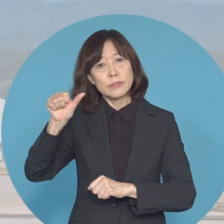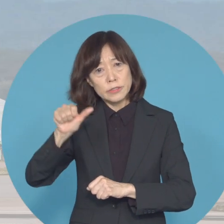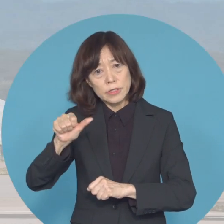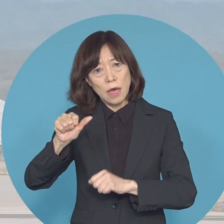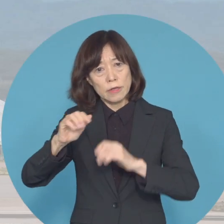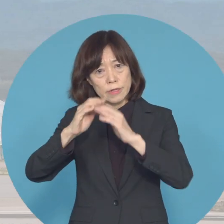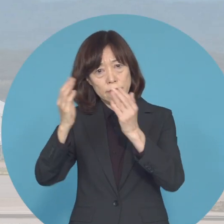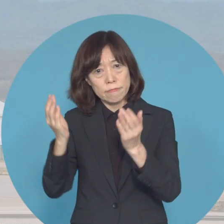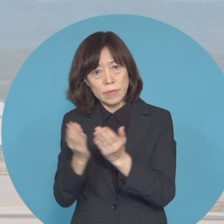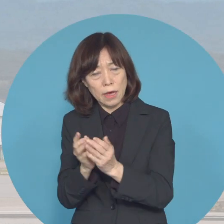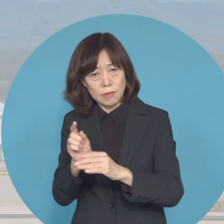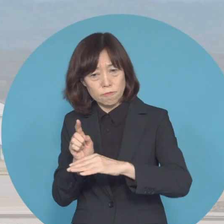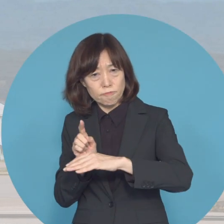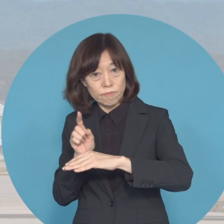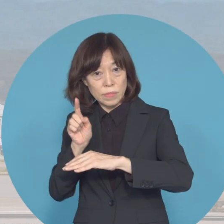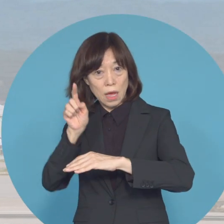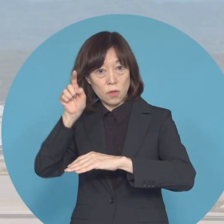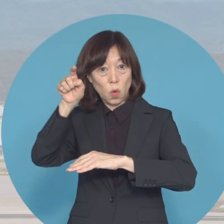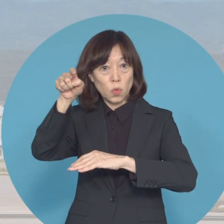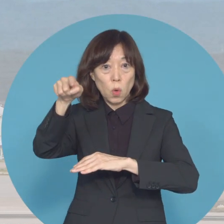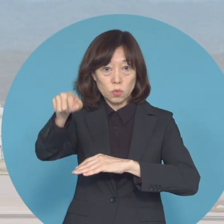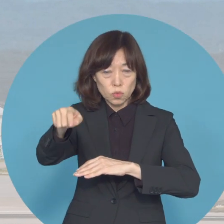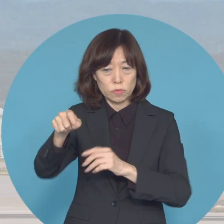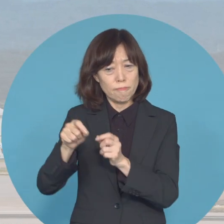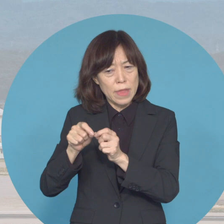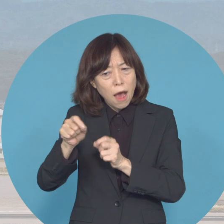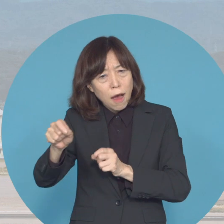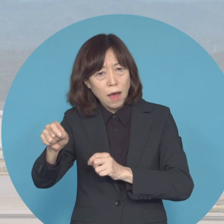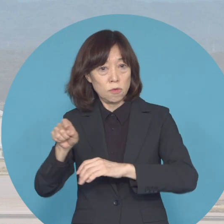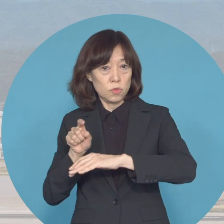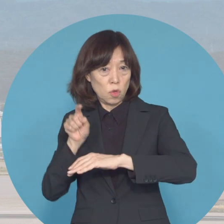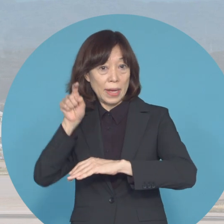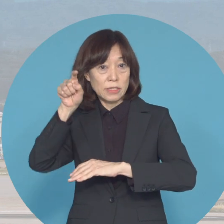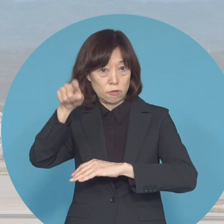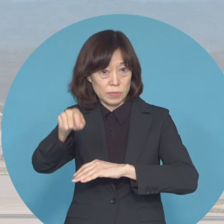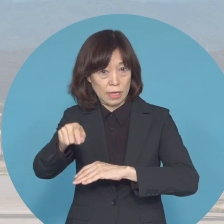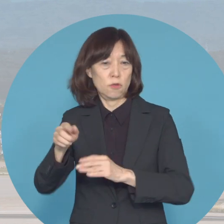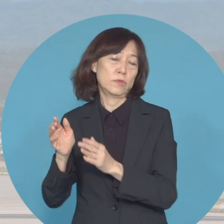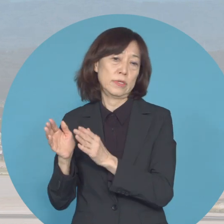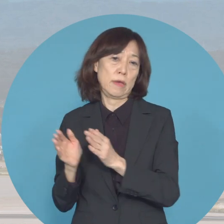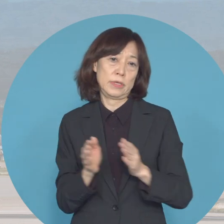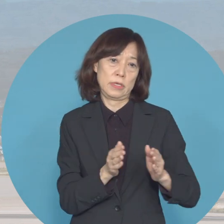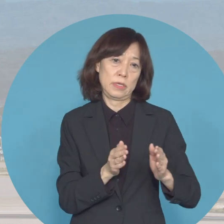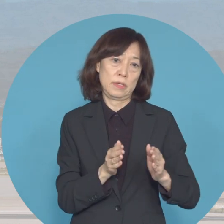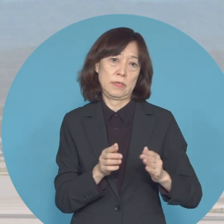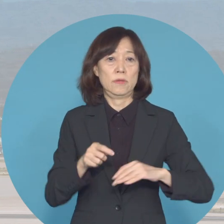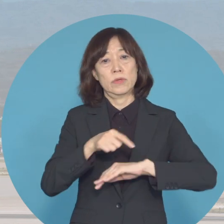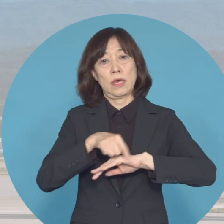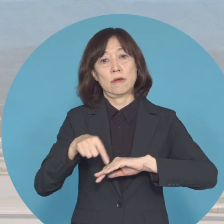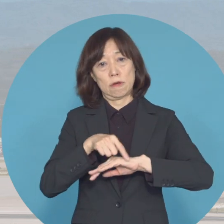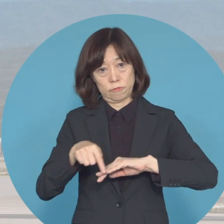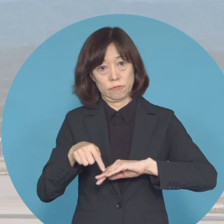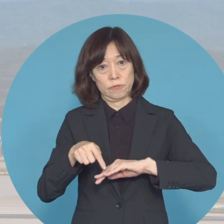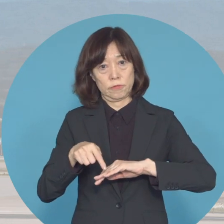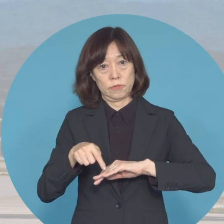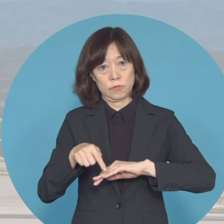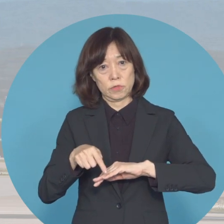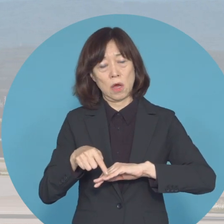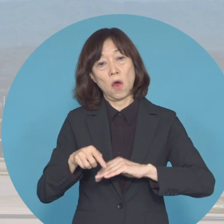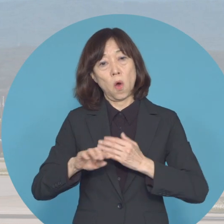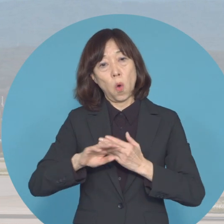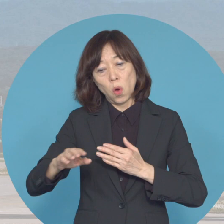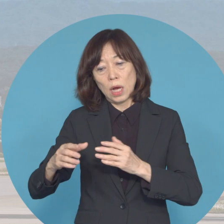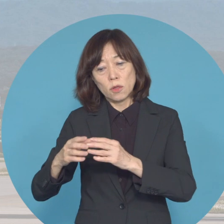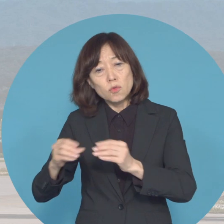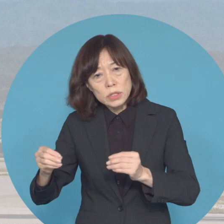ジア全域に届くような長い距離を飛ばせるミサイルを配備する計画です。